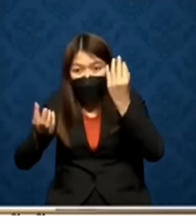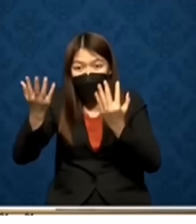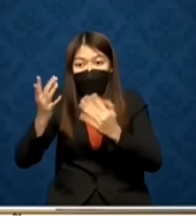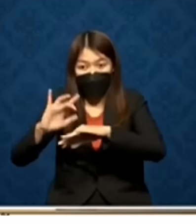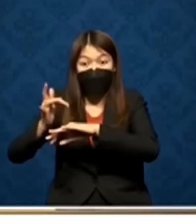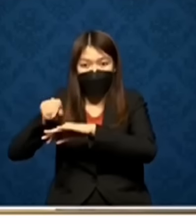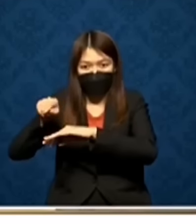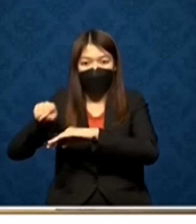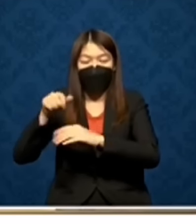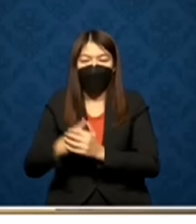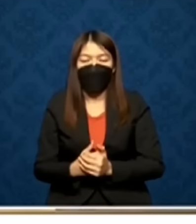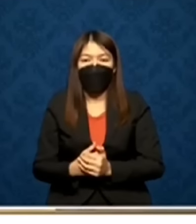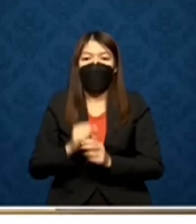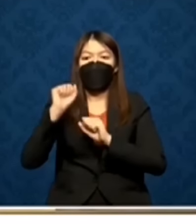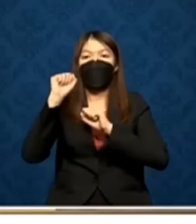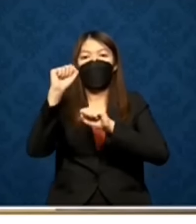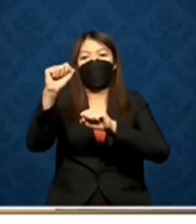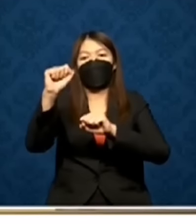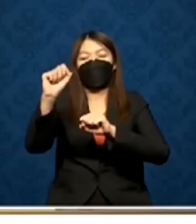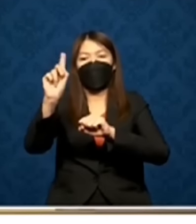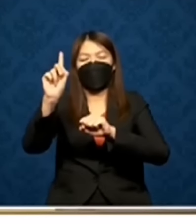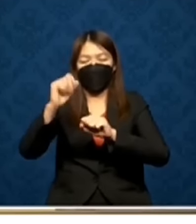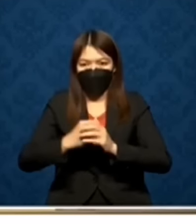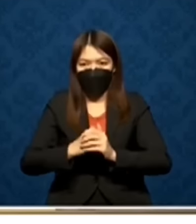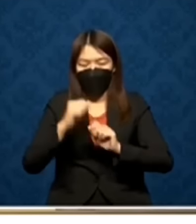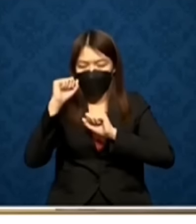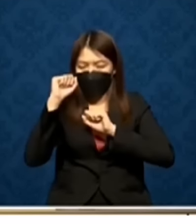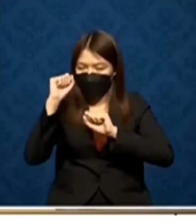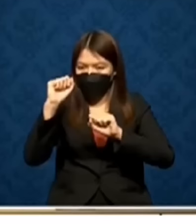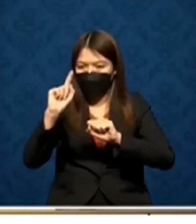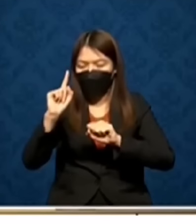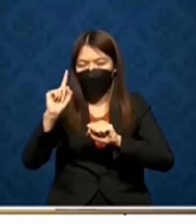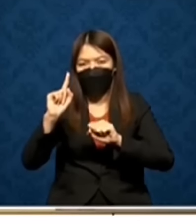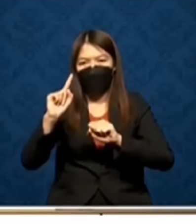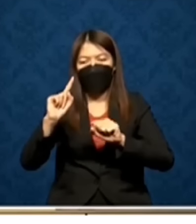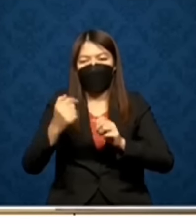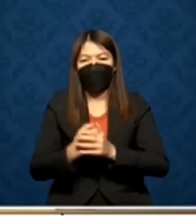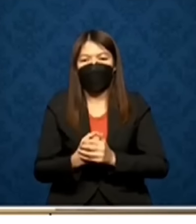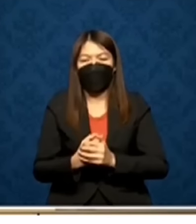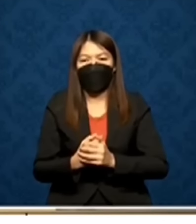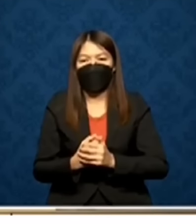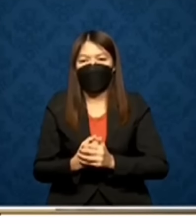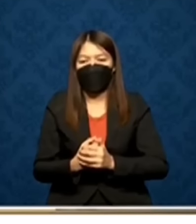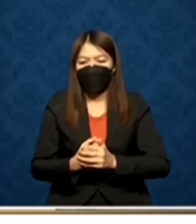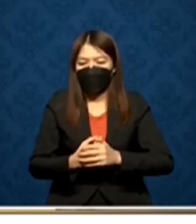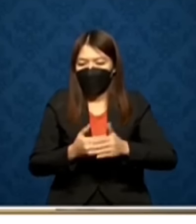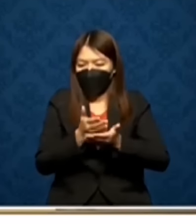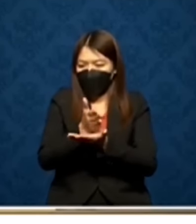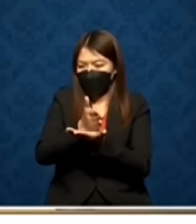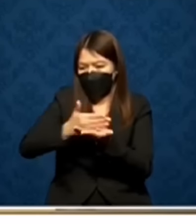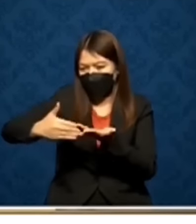2104แล้วก็มีการประกาศที่เป็นเรื่องใหญ่โตมากก็มีการประกาศเขตอุทยาน